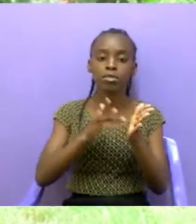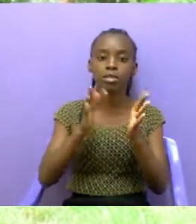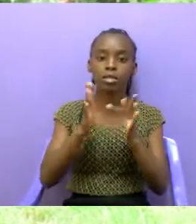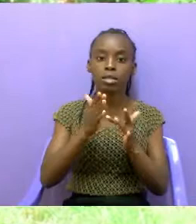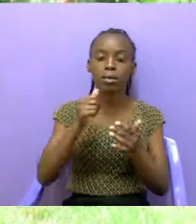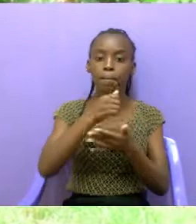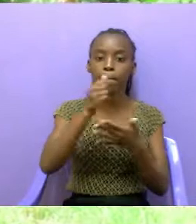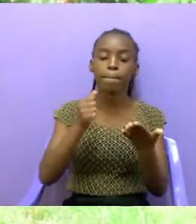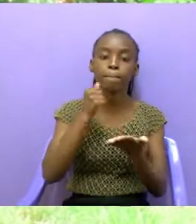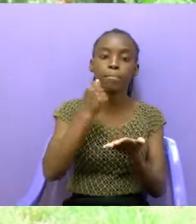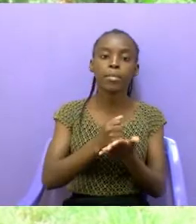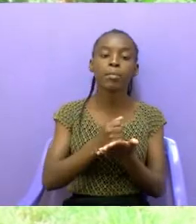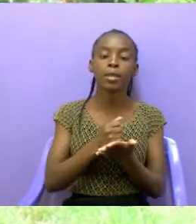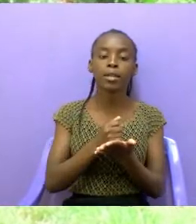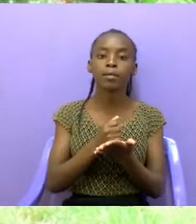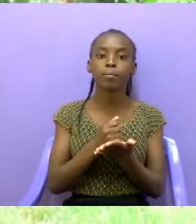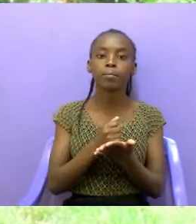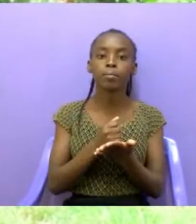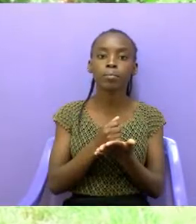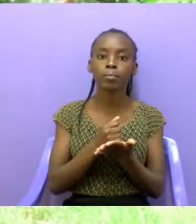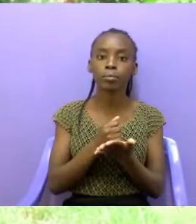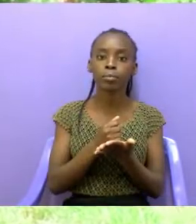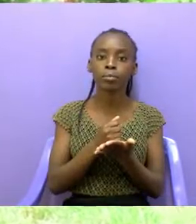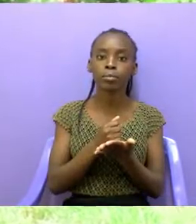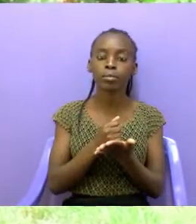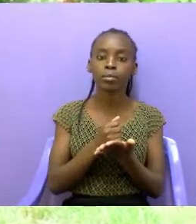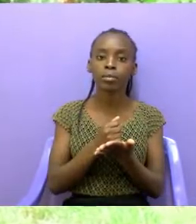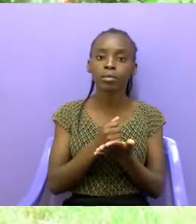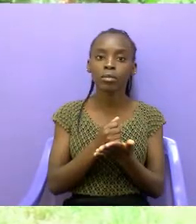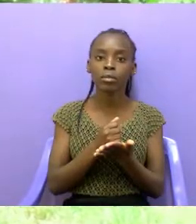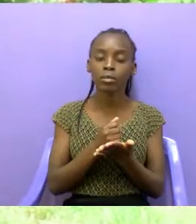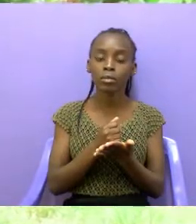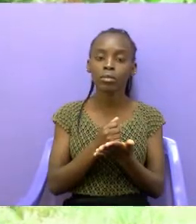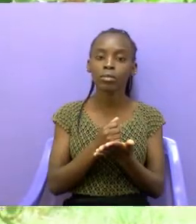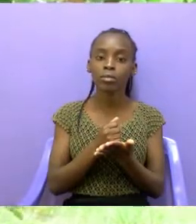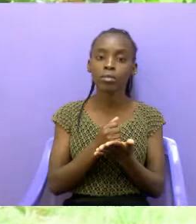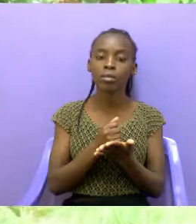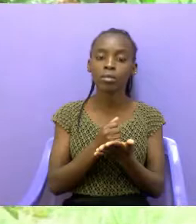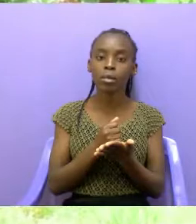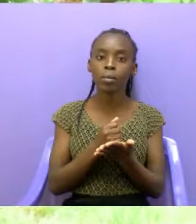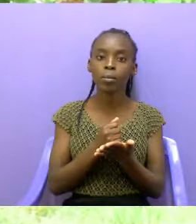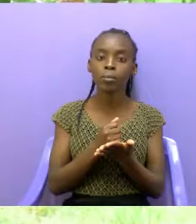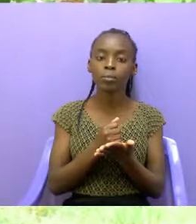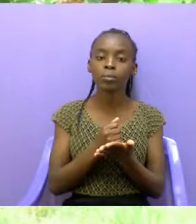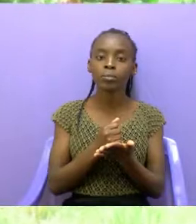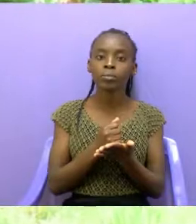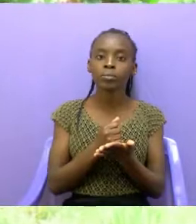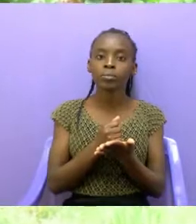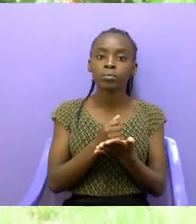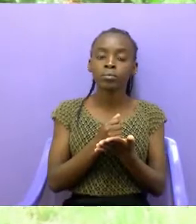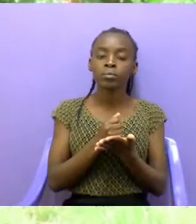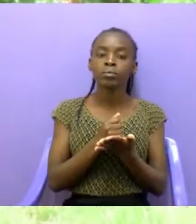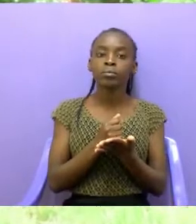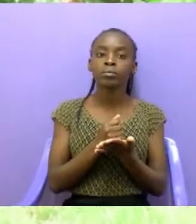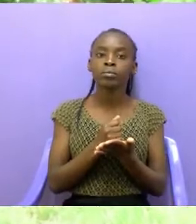mtu wa Mungu aseme amen. And so shall it be in your life in Jesus' mighty name.